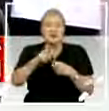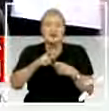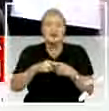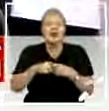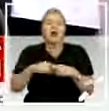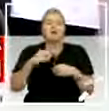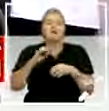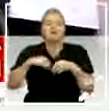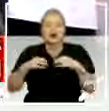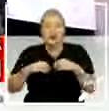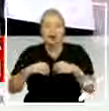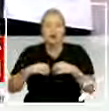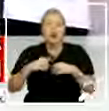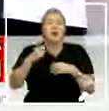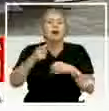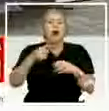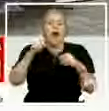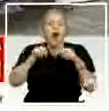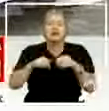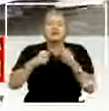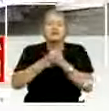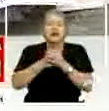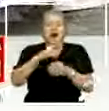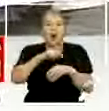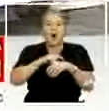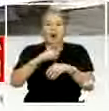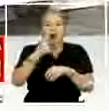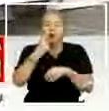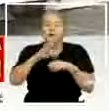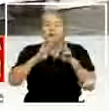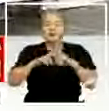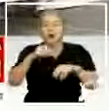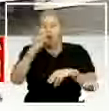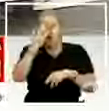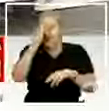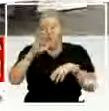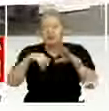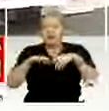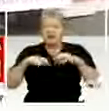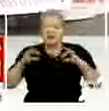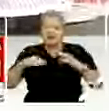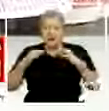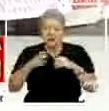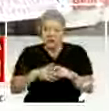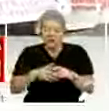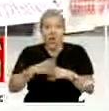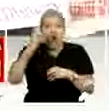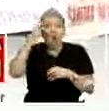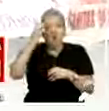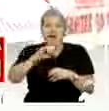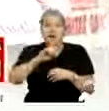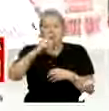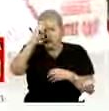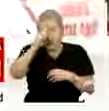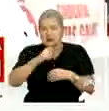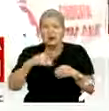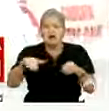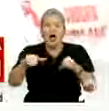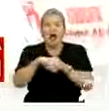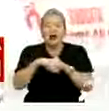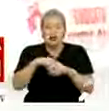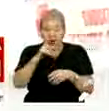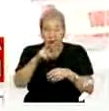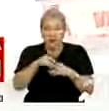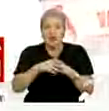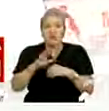țara pichetează azi până la ora 13 sediul Ministerului Sănătății. Sindicaliștii spun că guvernul nu-și respectă angajamentele asumate